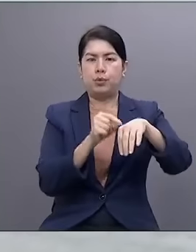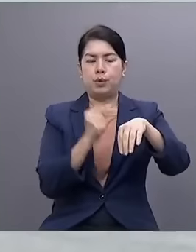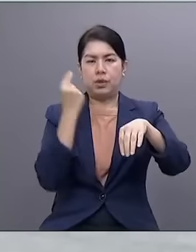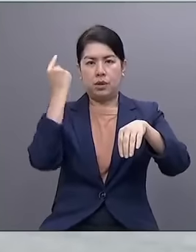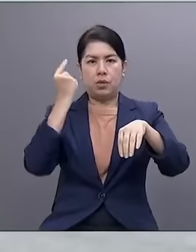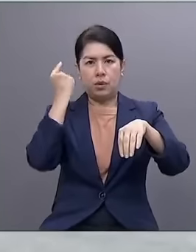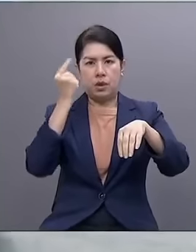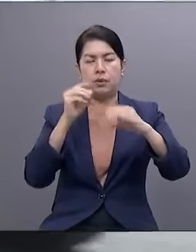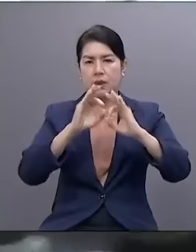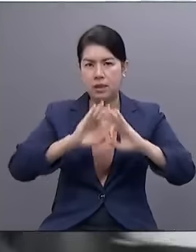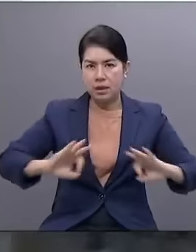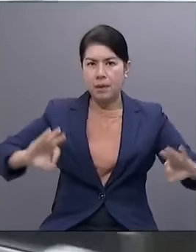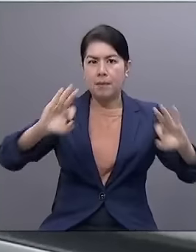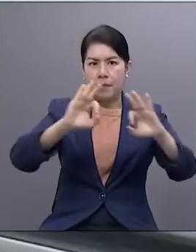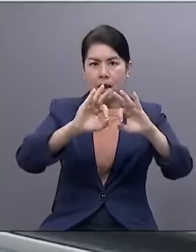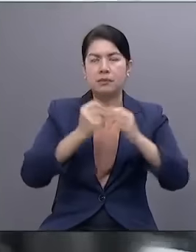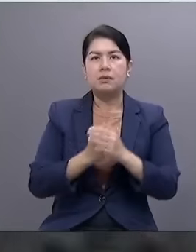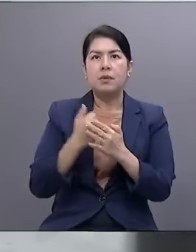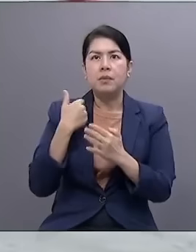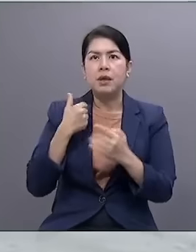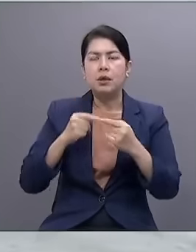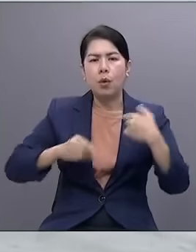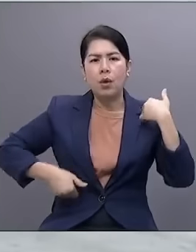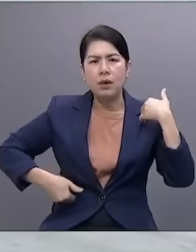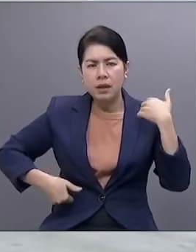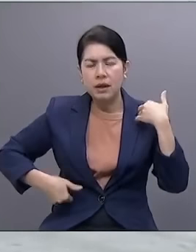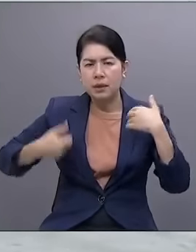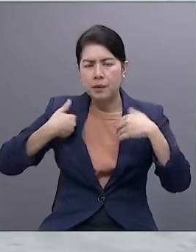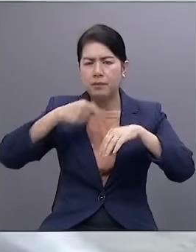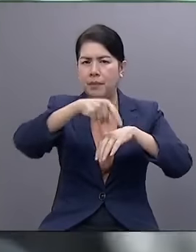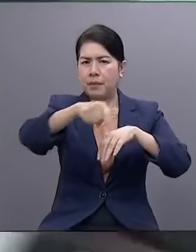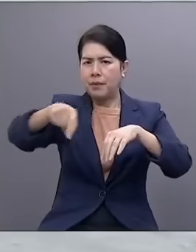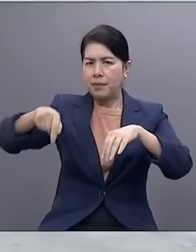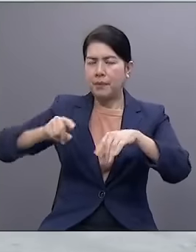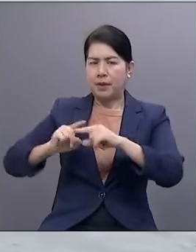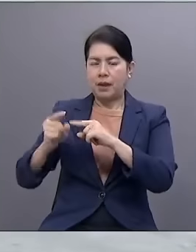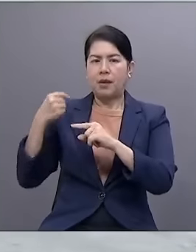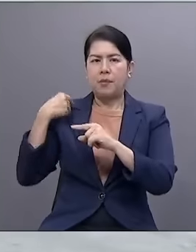ม่ได้อยู่ในภารกิจการจับครั้งนี้แต่ก็คาดว่าหลังจากนี้หรือหลังจากที่มีการ